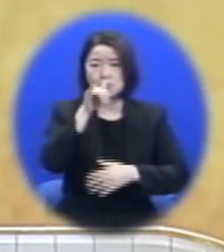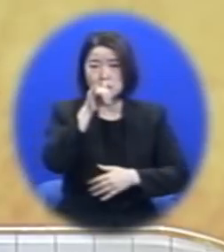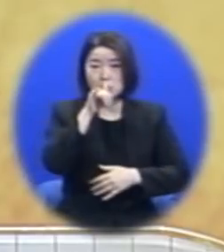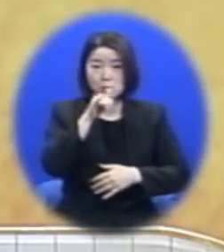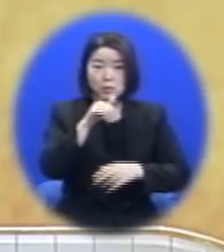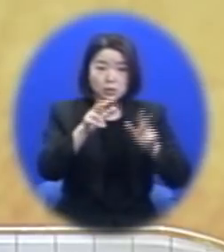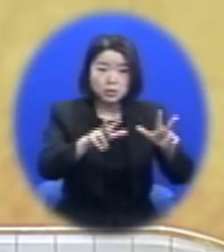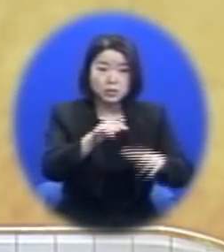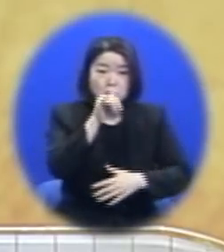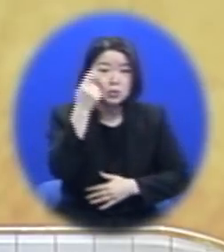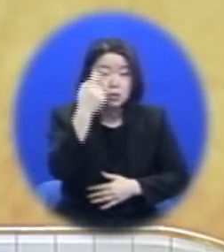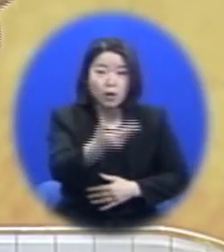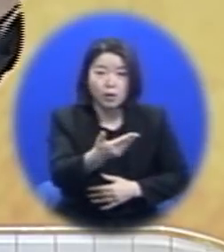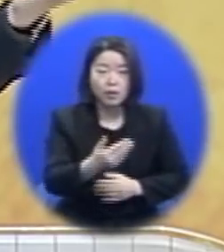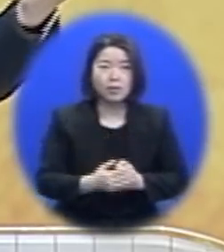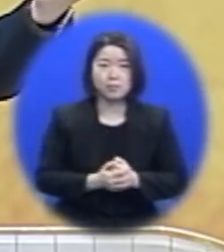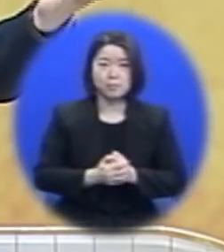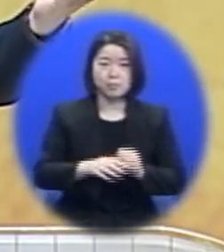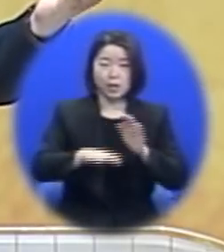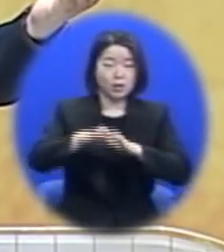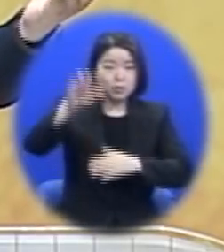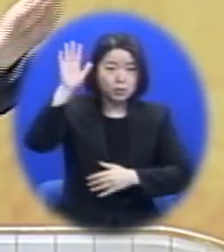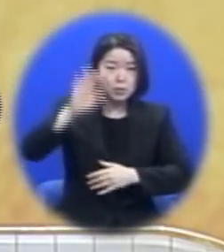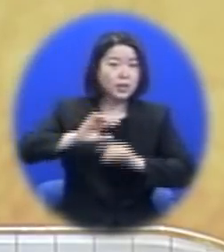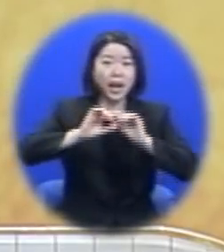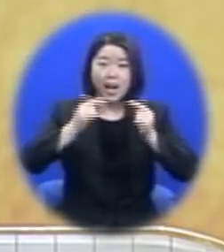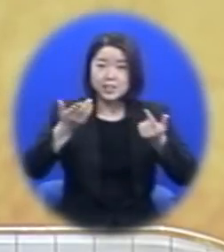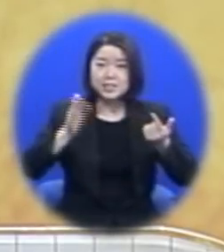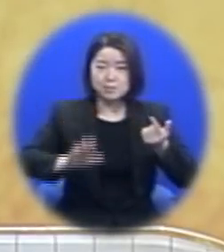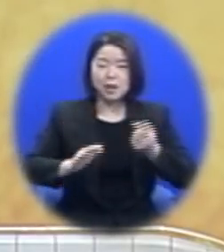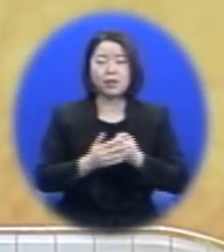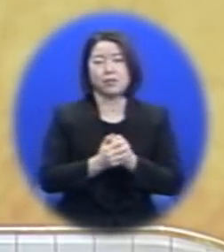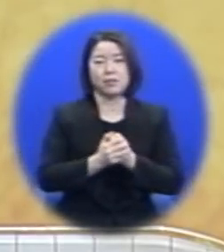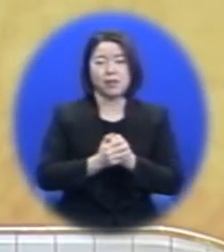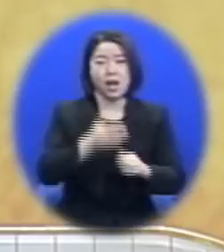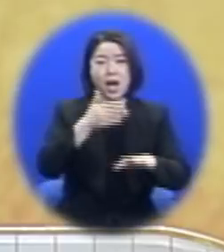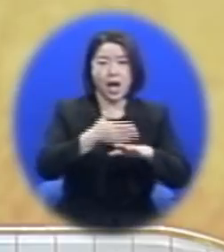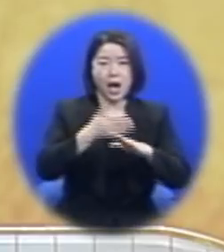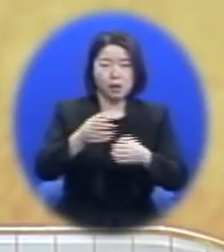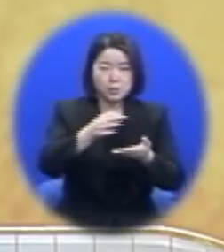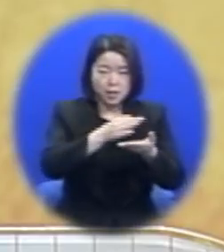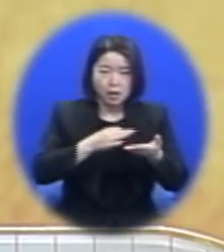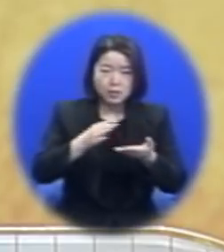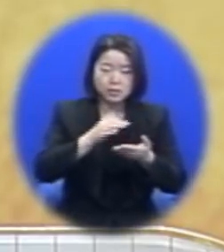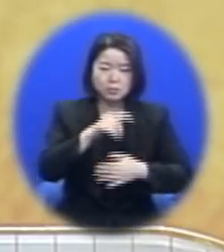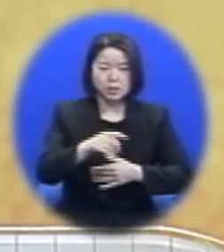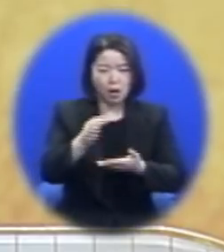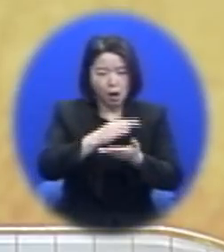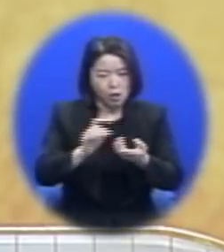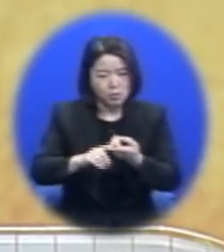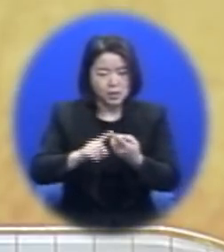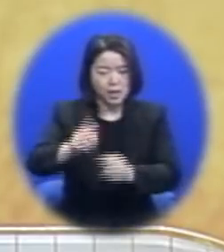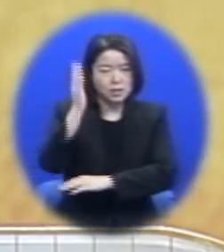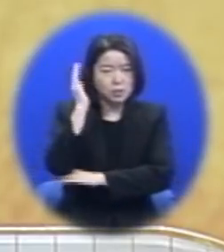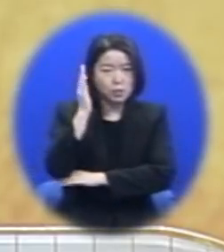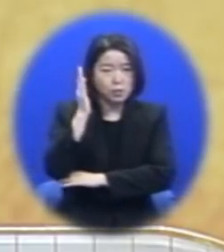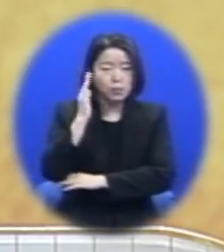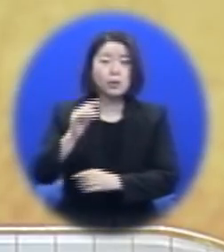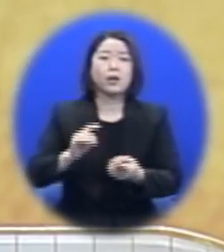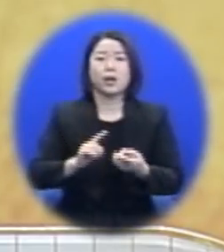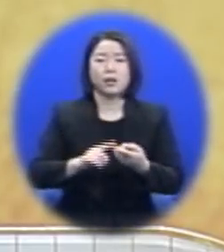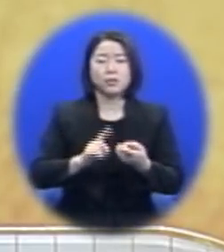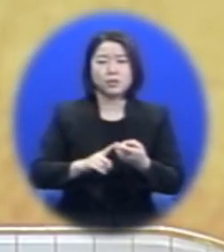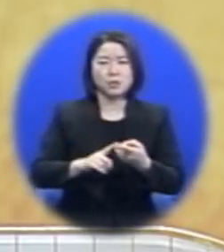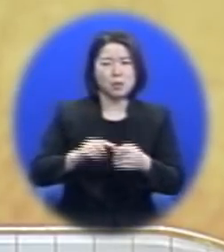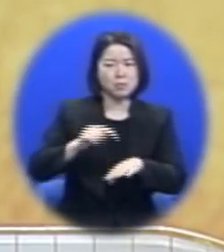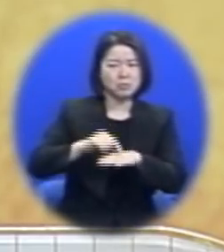지금. 손 들어보라고는 안 하겠지만 감사헌금 또는 이런 헌금 설교하는 것은 아주 마음에 안